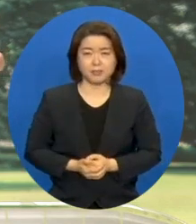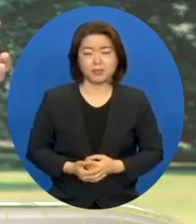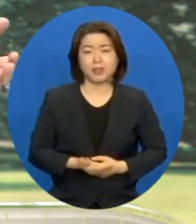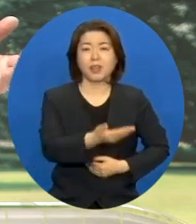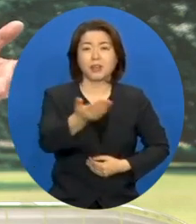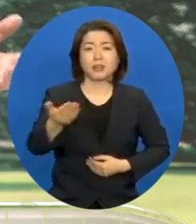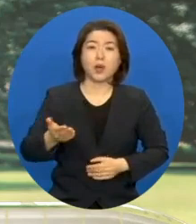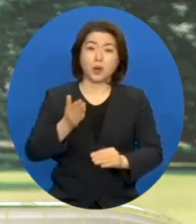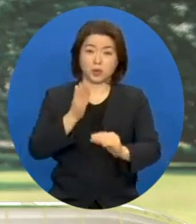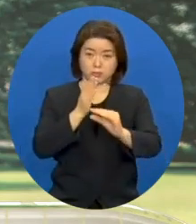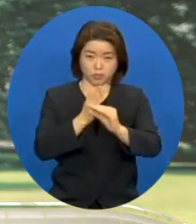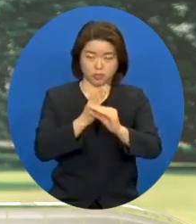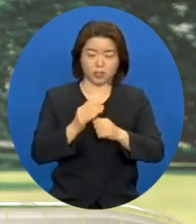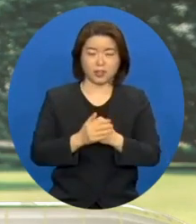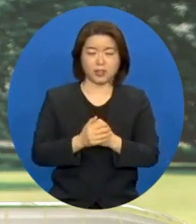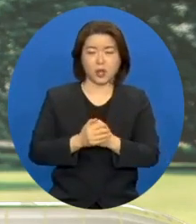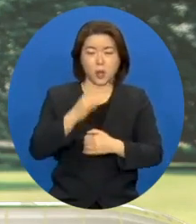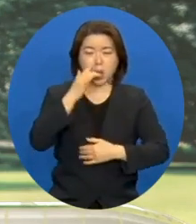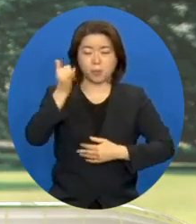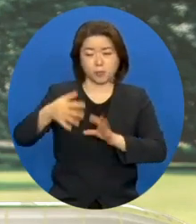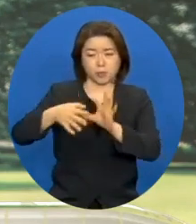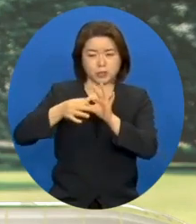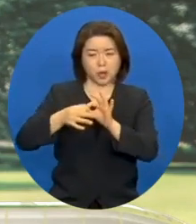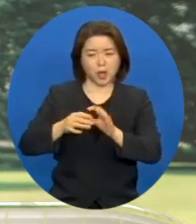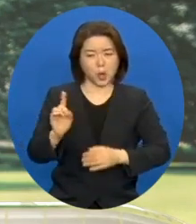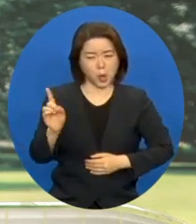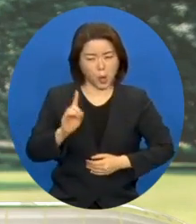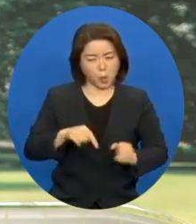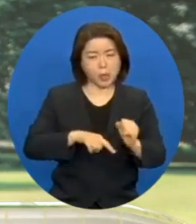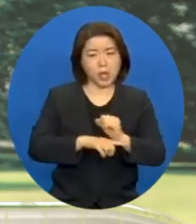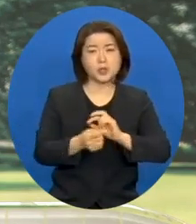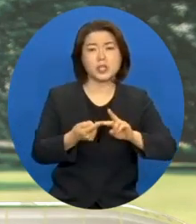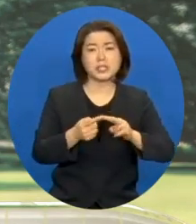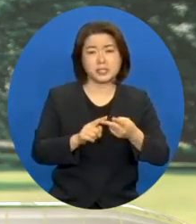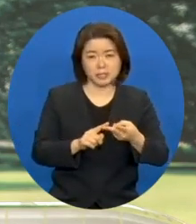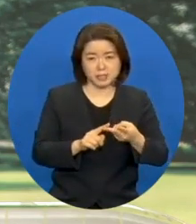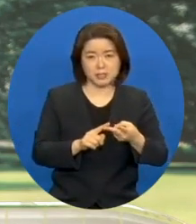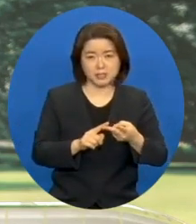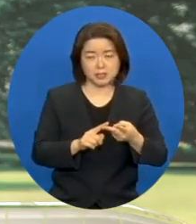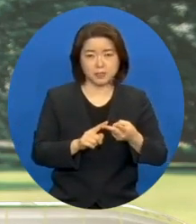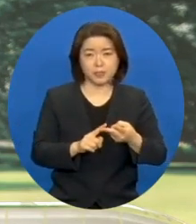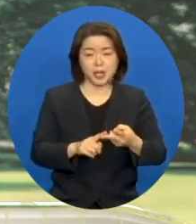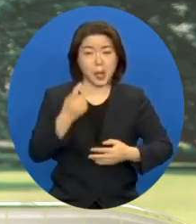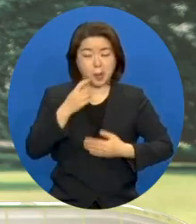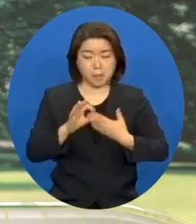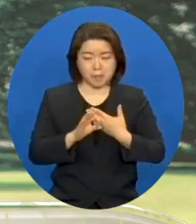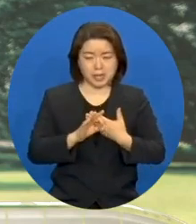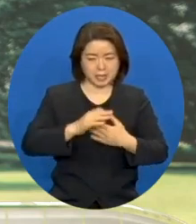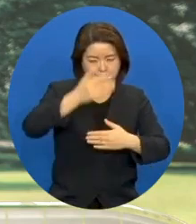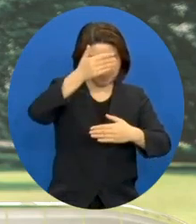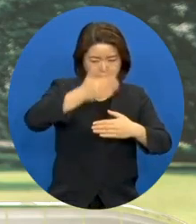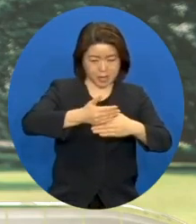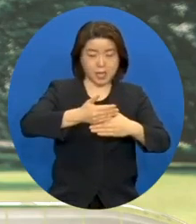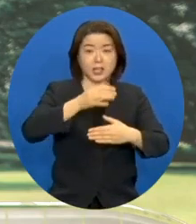중에 부모님과의 관계가 어떤 이유에 있어서든지 만약에 막혀